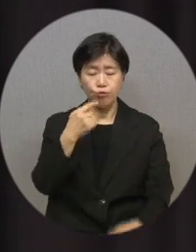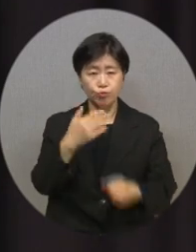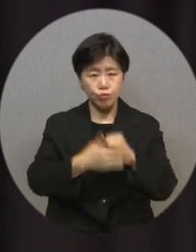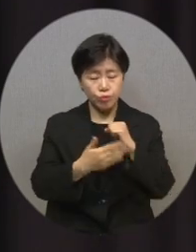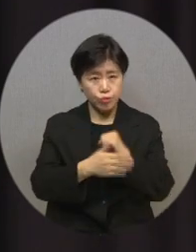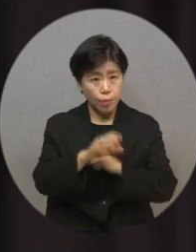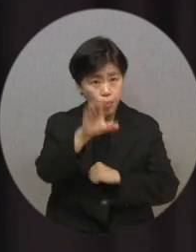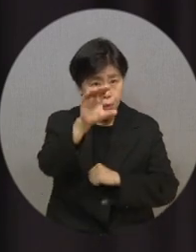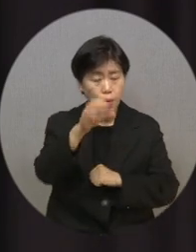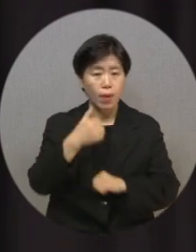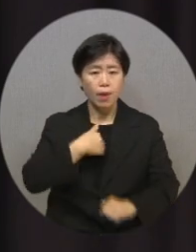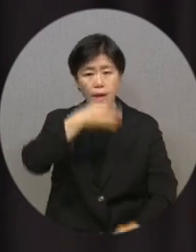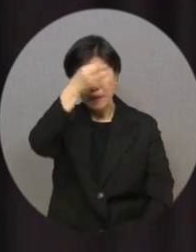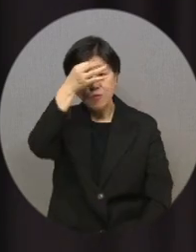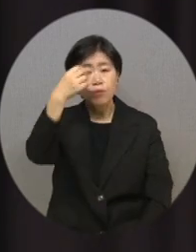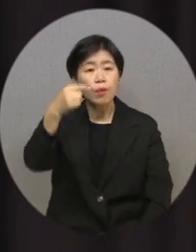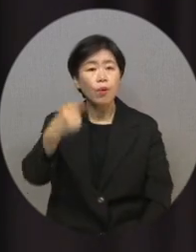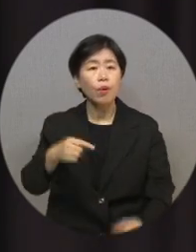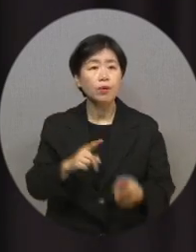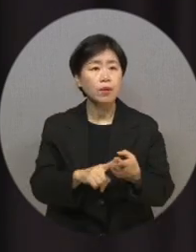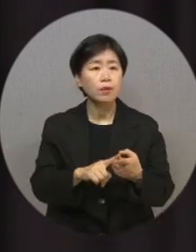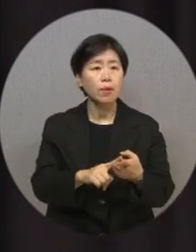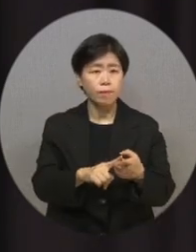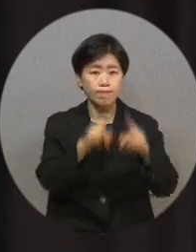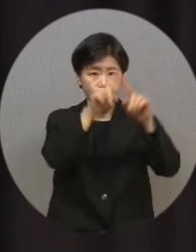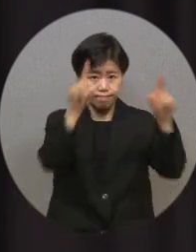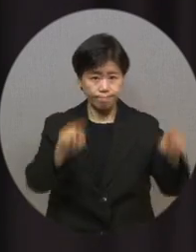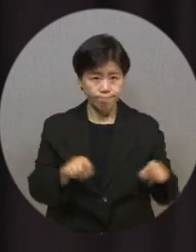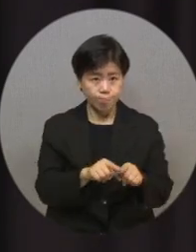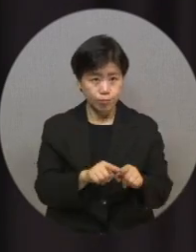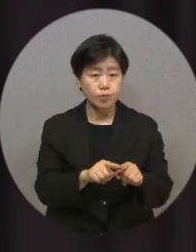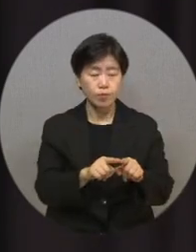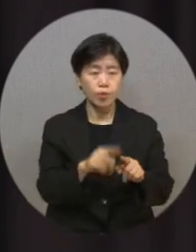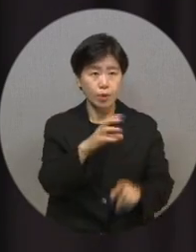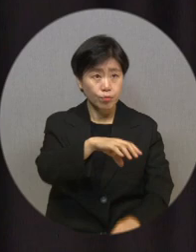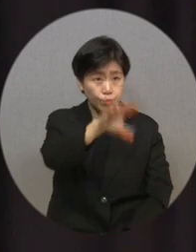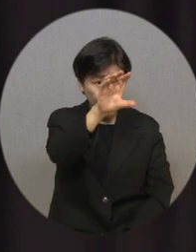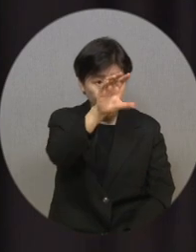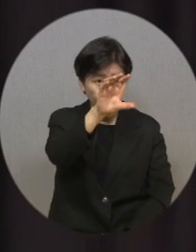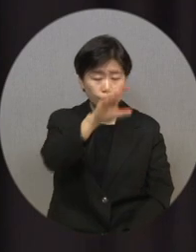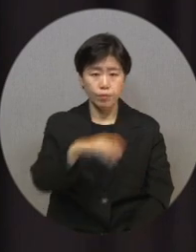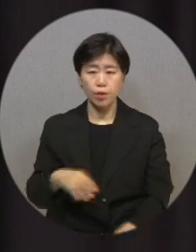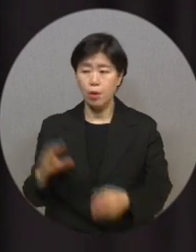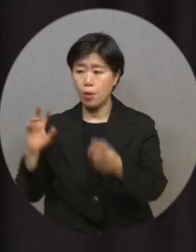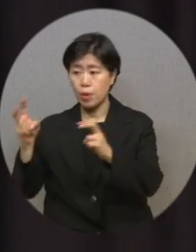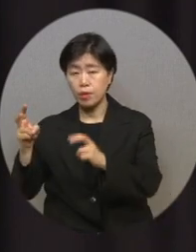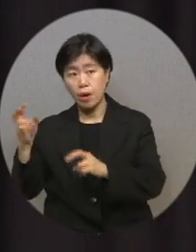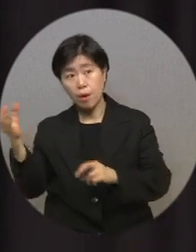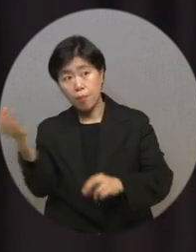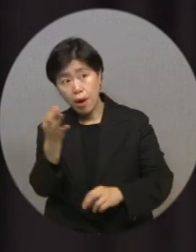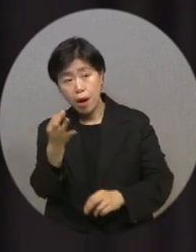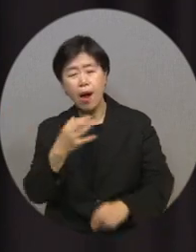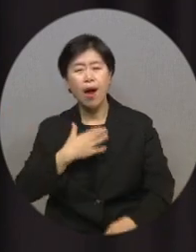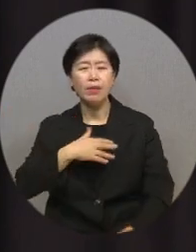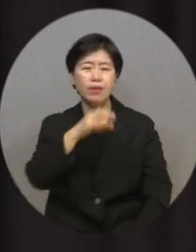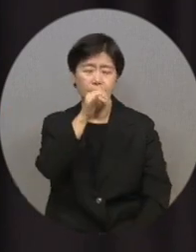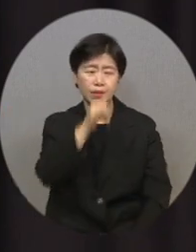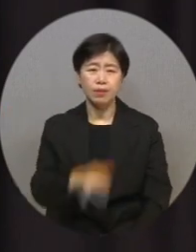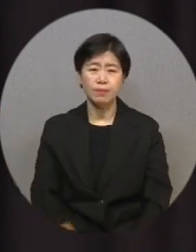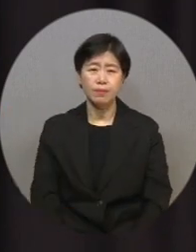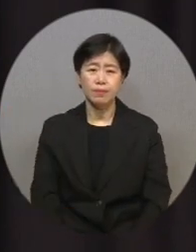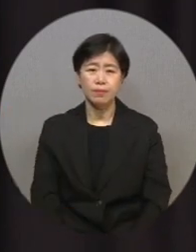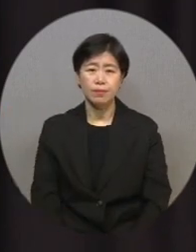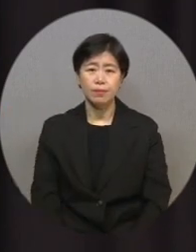기술해 놓고 올려 놓으면 그게 이제 매칭되는 작업들을 그 포탈에서 진행하는 사업입니다 그래서 그거는